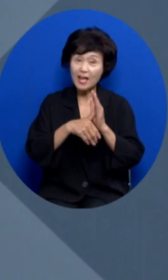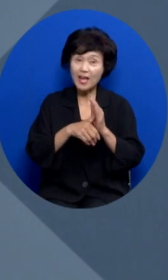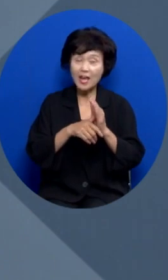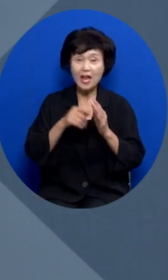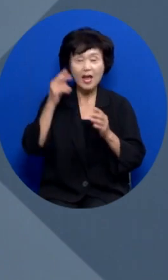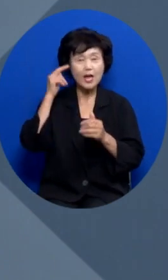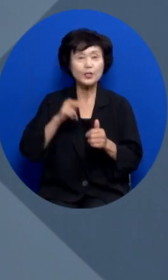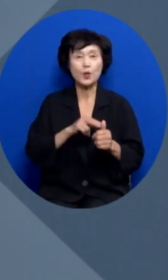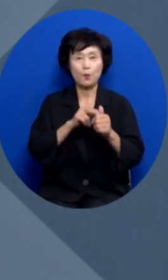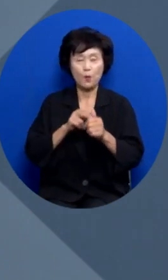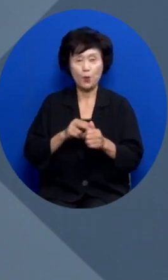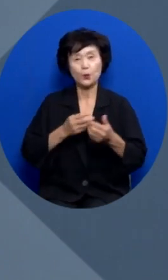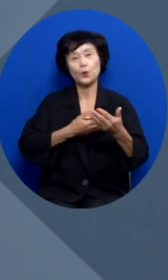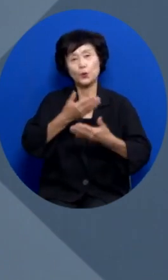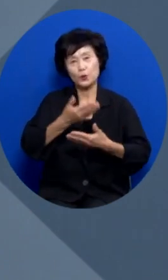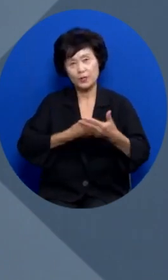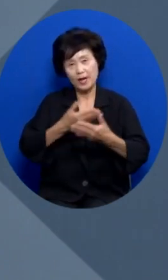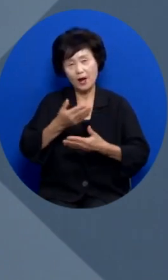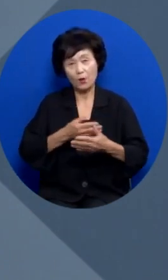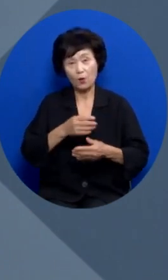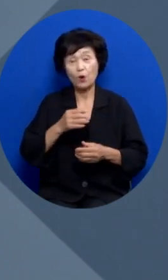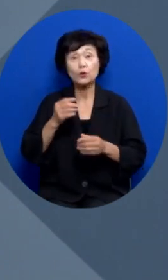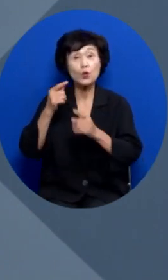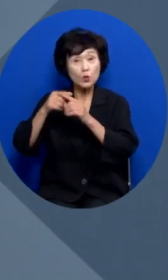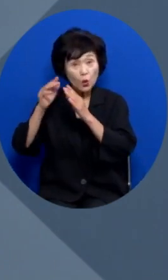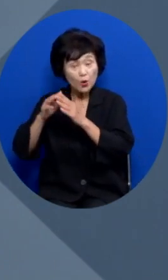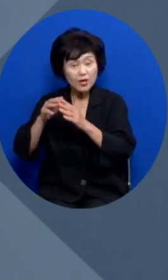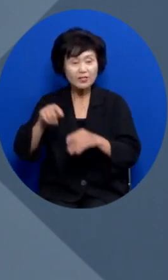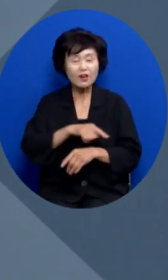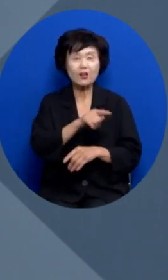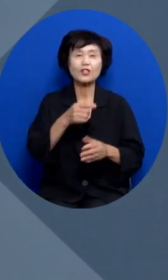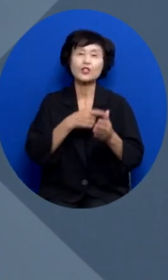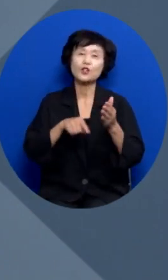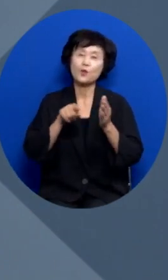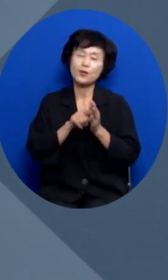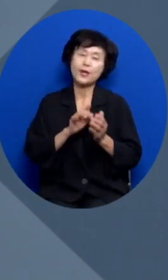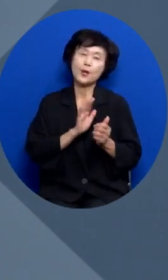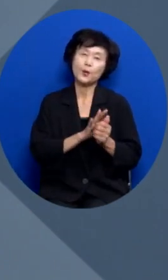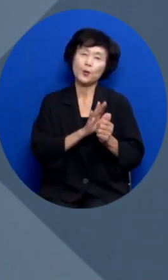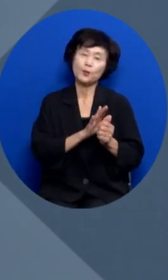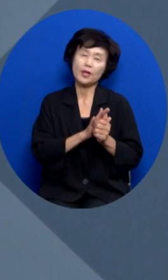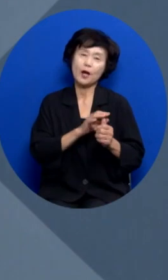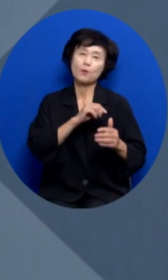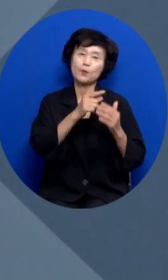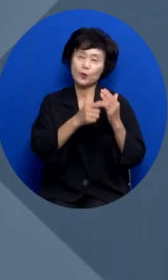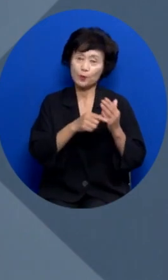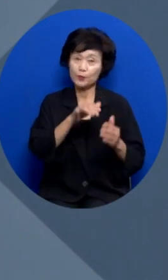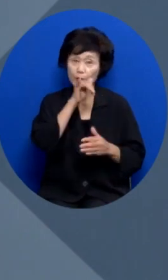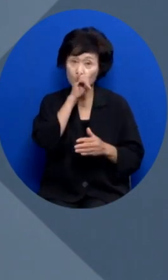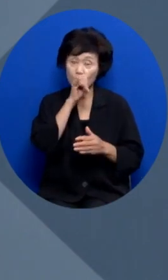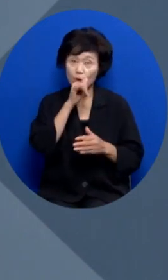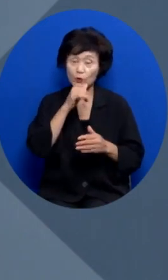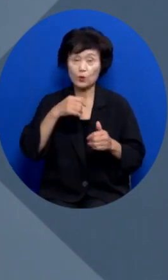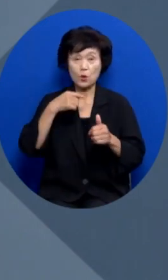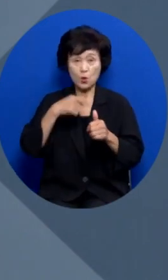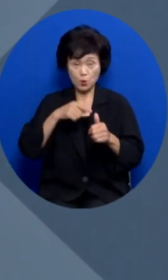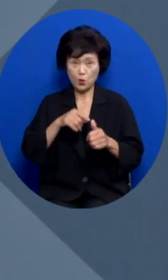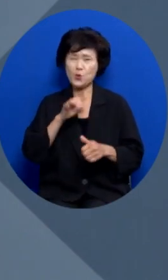그리고 교회에서 따로 그들을 위한 또 지원 프로그램도 해주고, 그래서